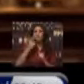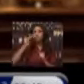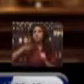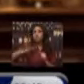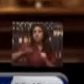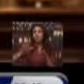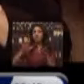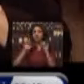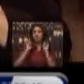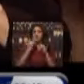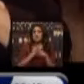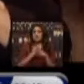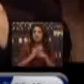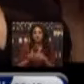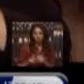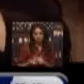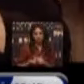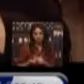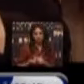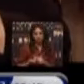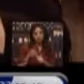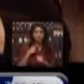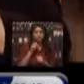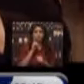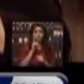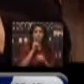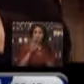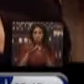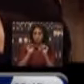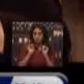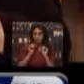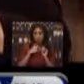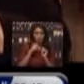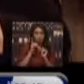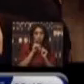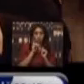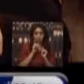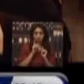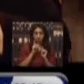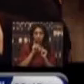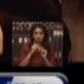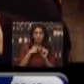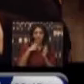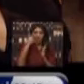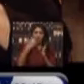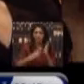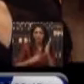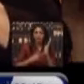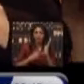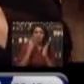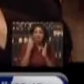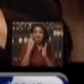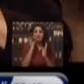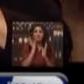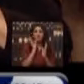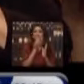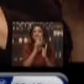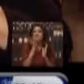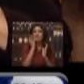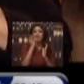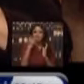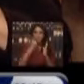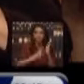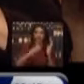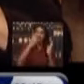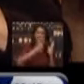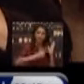صغير؟ انا ما كنتش ناوية على الاعتزال، انا كنت ماضي عقد بثلاث افلام قبل ما امشي،